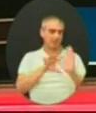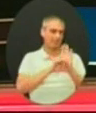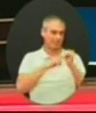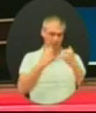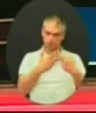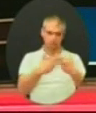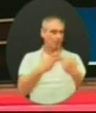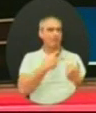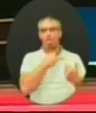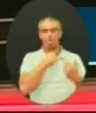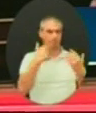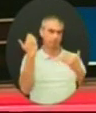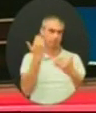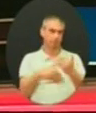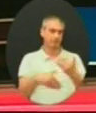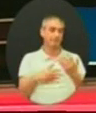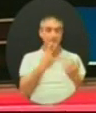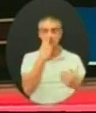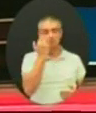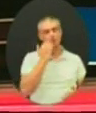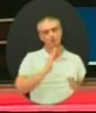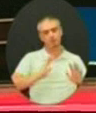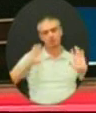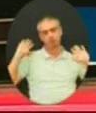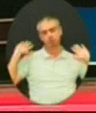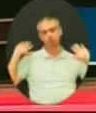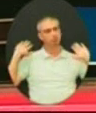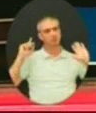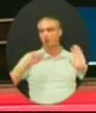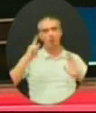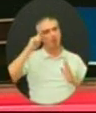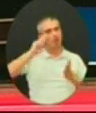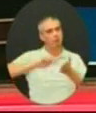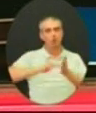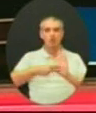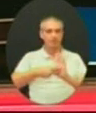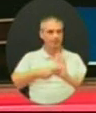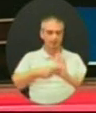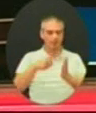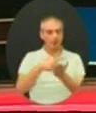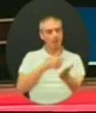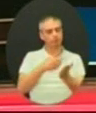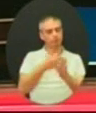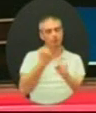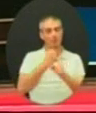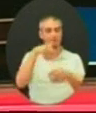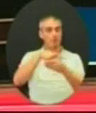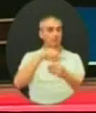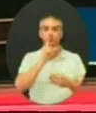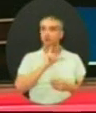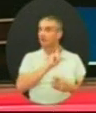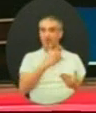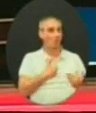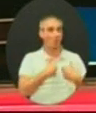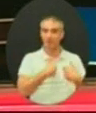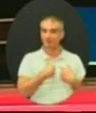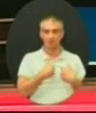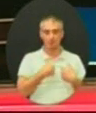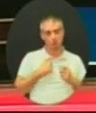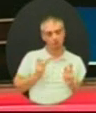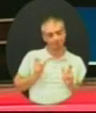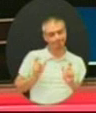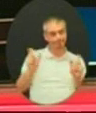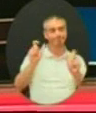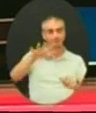נמצא במצוקה גדולה, מבחינת האמריקאים זה מספיק, הם לא מתכננים להמשיך ולפעול שם, והם לא עוזרים לנו לבלום